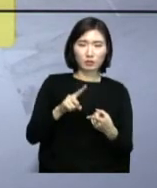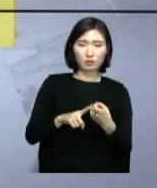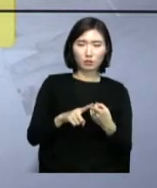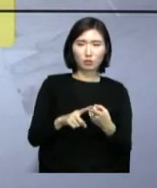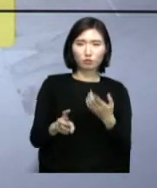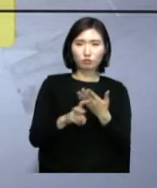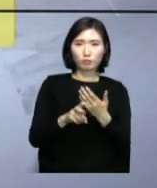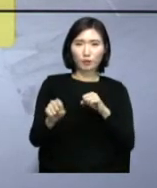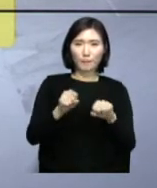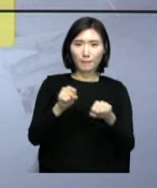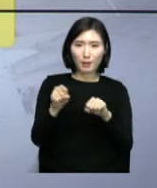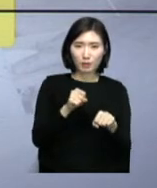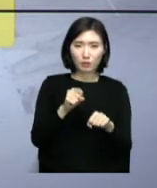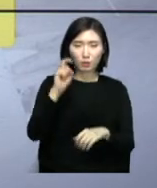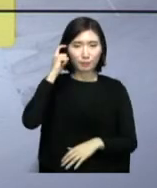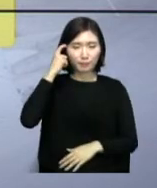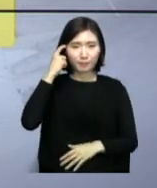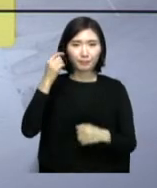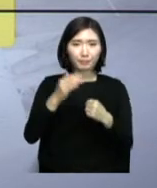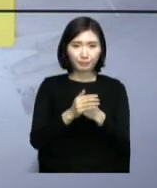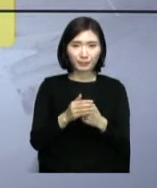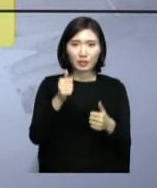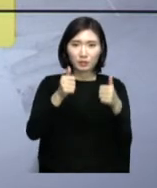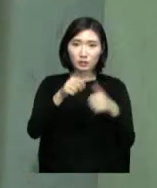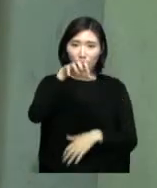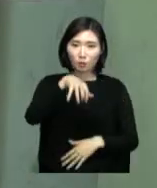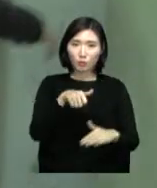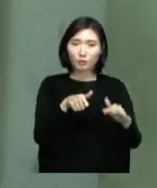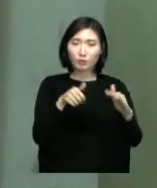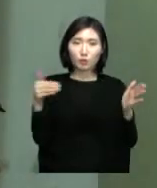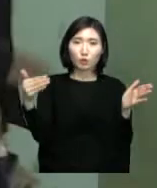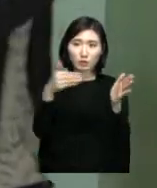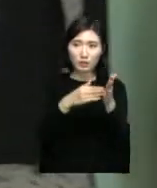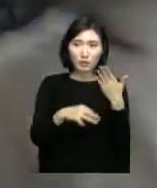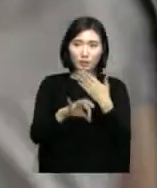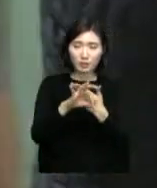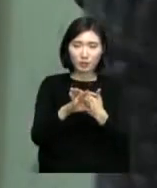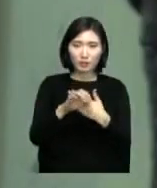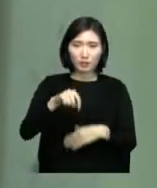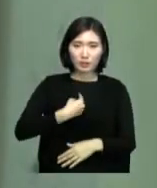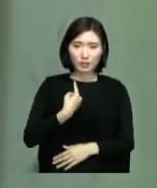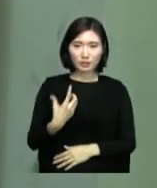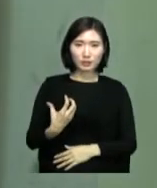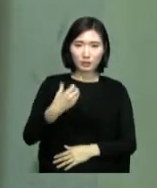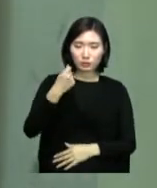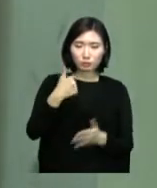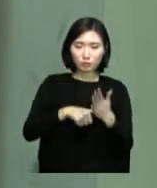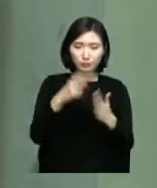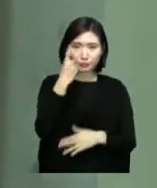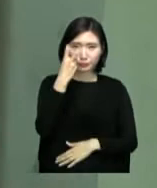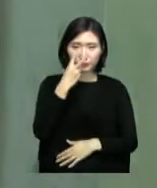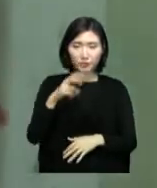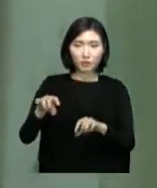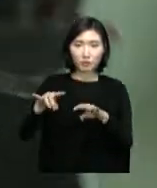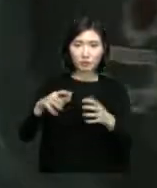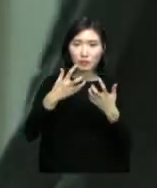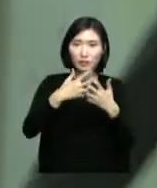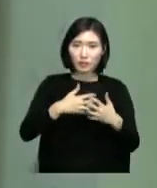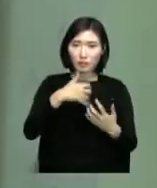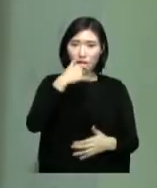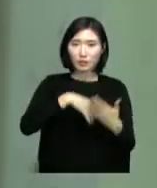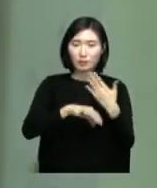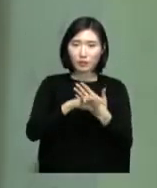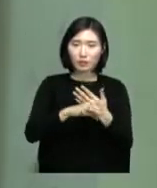부정행위로 간주 되는 만큼 시험장에 도착하면 다시 한 번 소지품을 점검하고 전자기기가 있을 경우